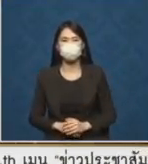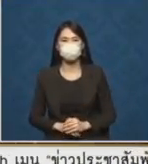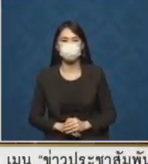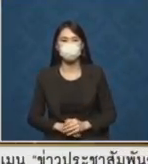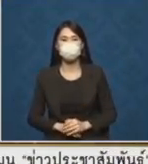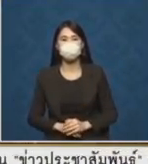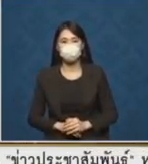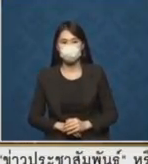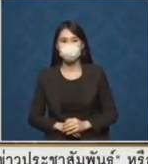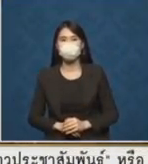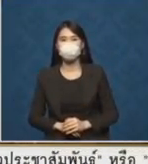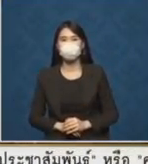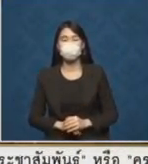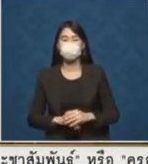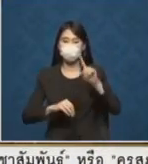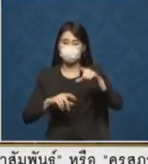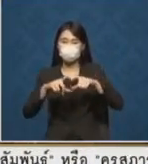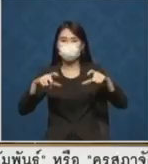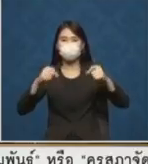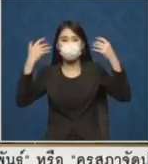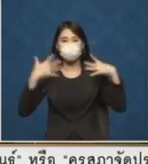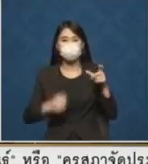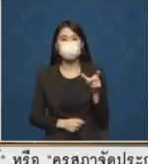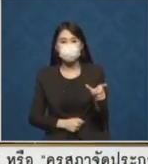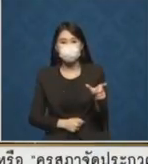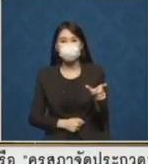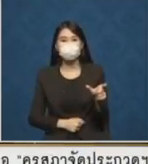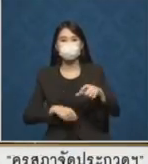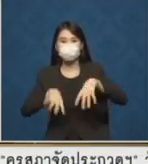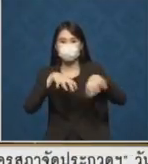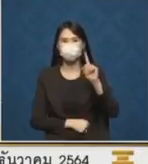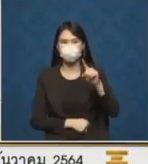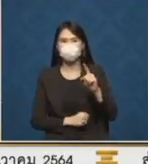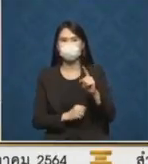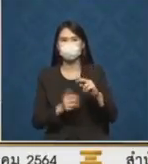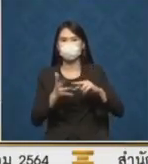งหมด4วันก็คือ21ธันวาคมแล้วก็เดี๋ยวจะมี22ธันวาคม23ธัน